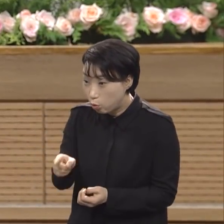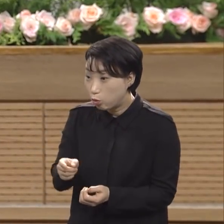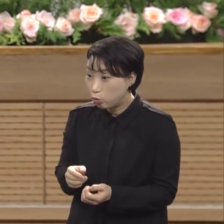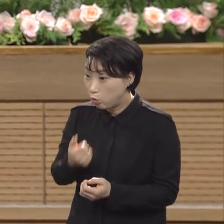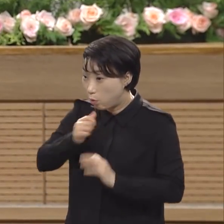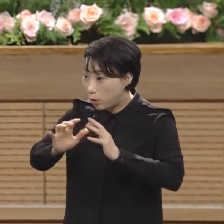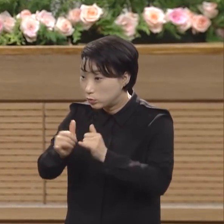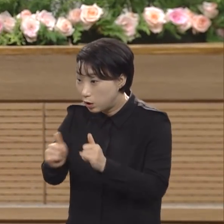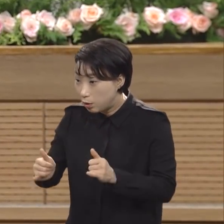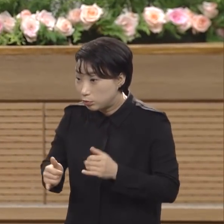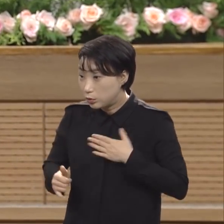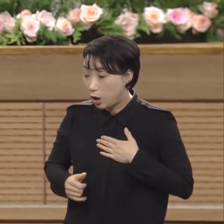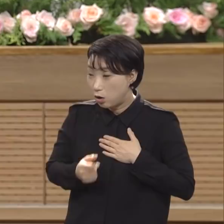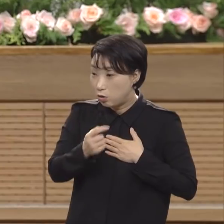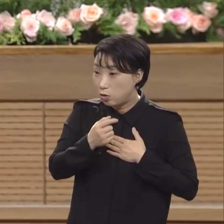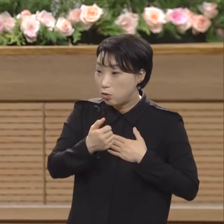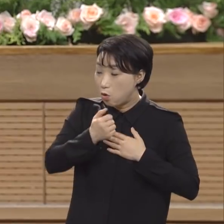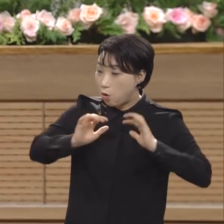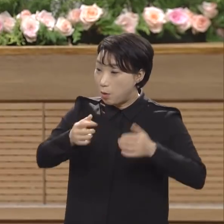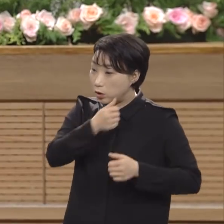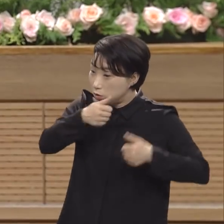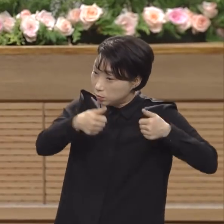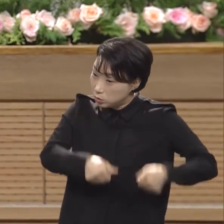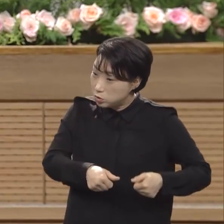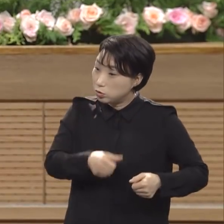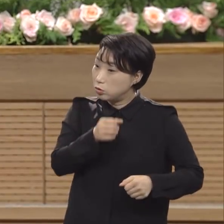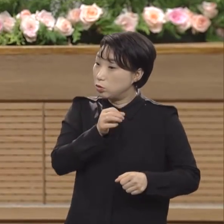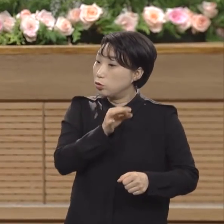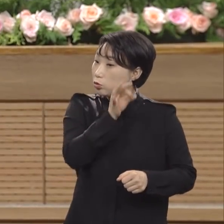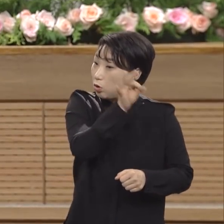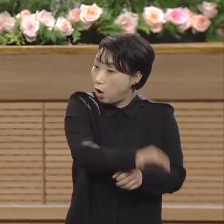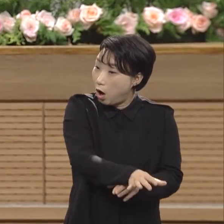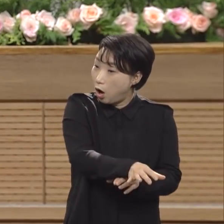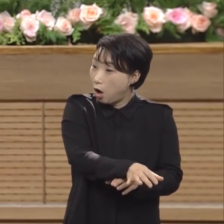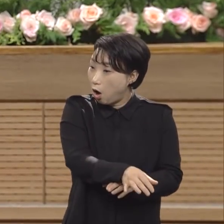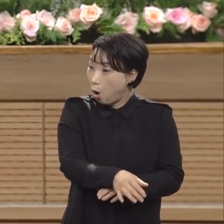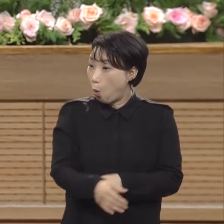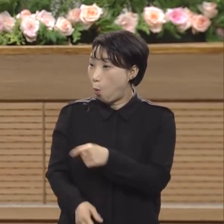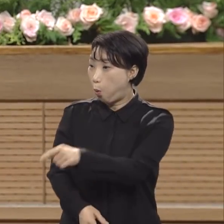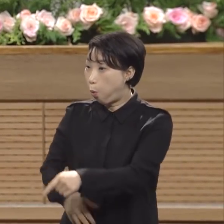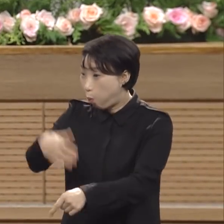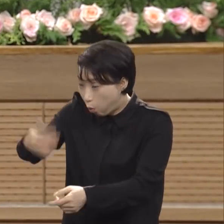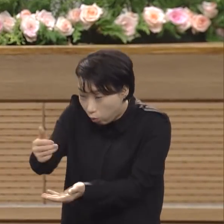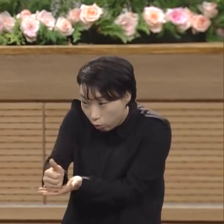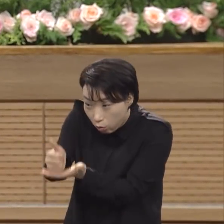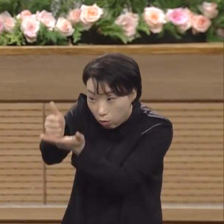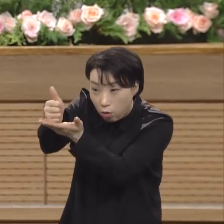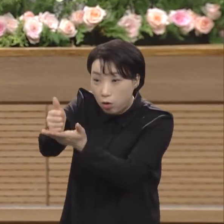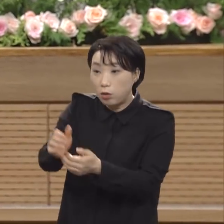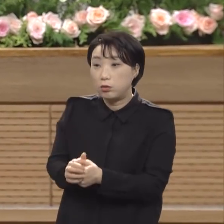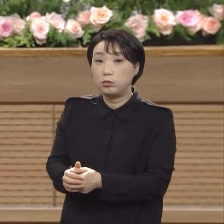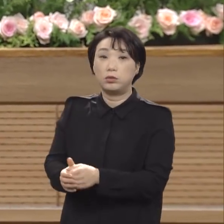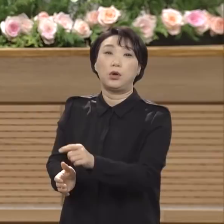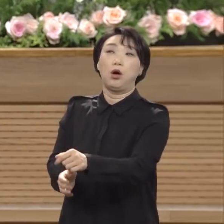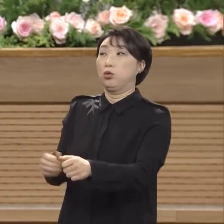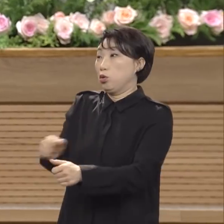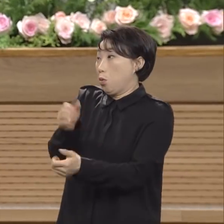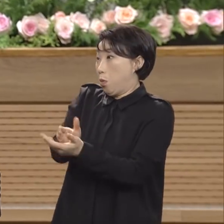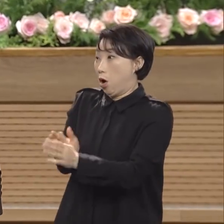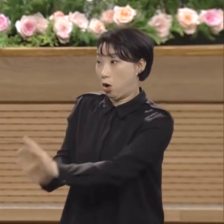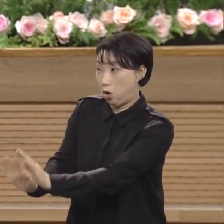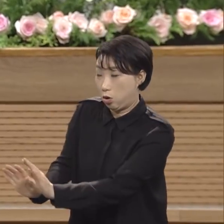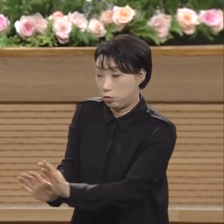사람이구나. 나는 노마 시민증을 도중에 샀는데 네가 나보다 정통적이구나. 야, 때리지